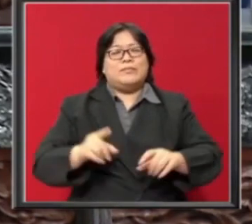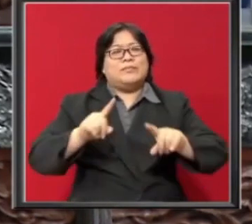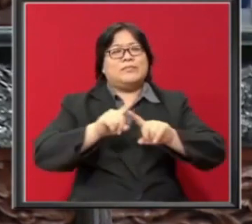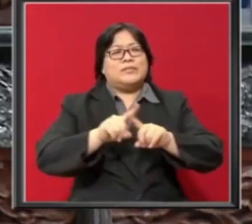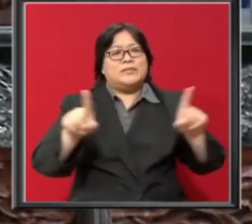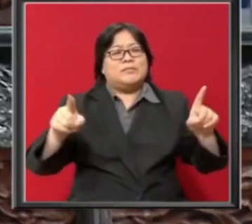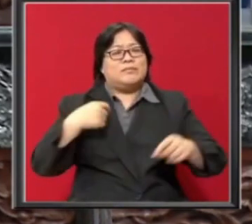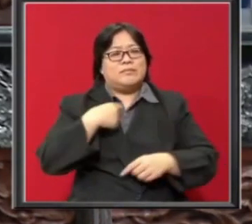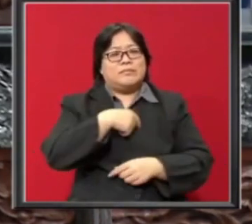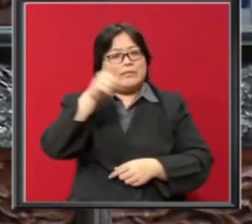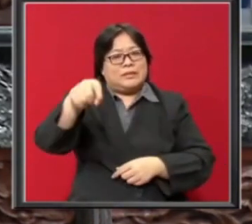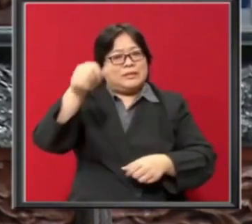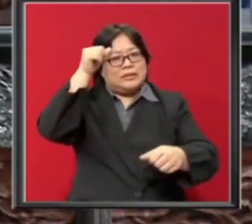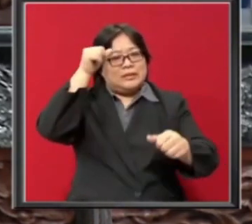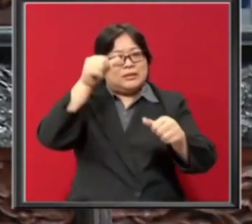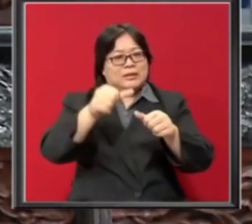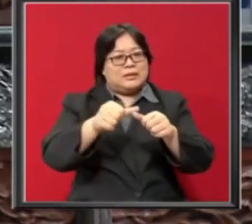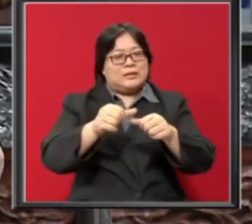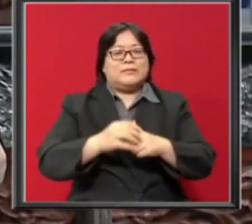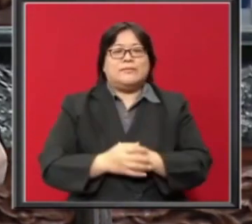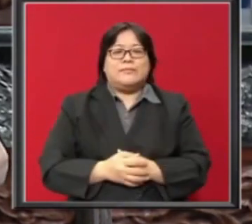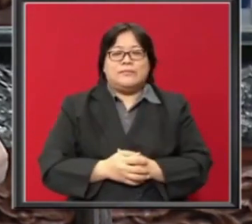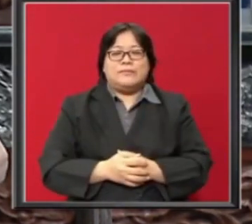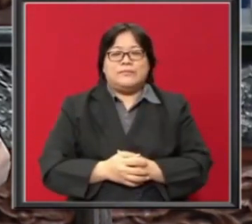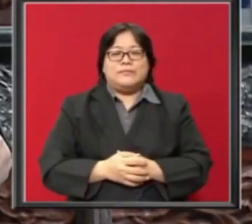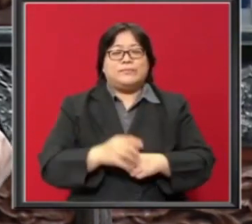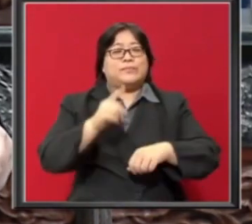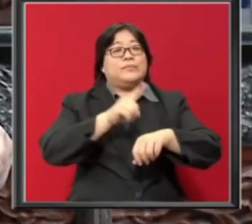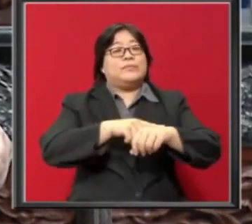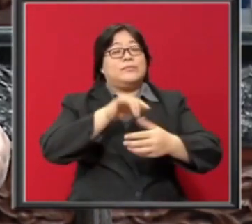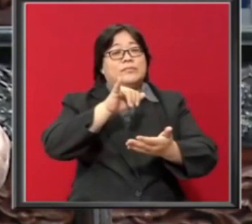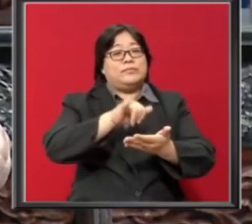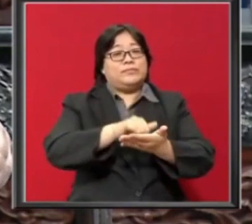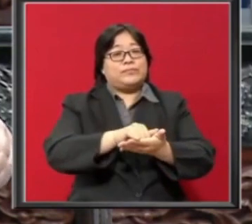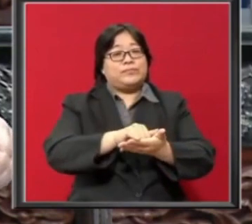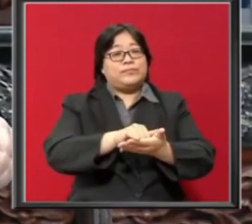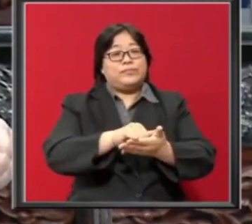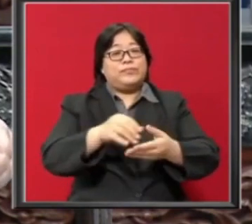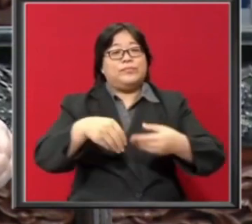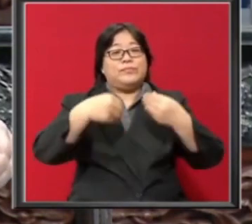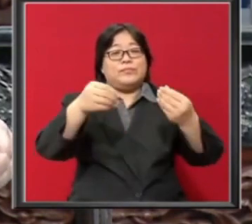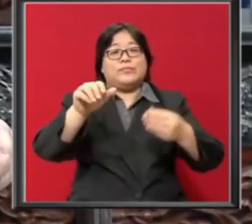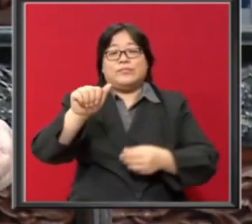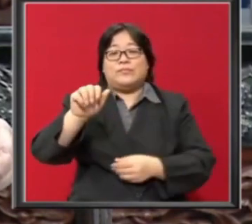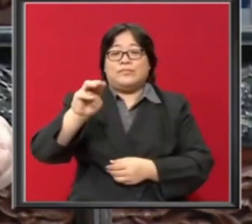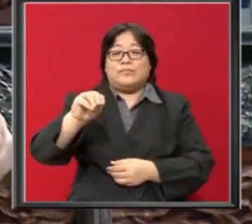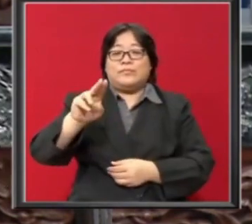Hai tetapi kita keringat pada bayi itu diberi amnesti